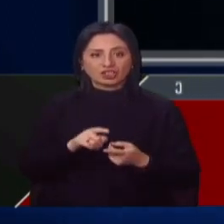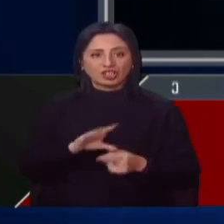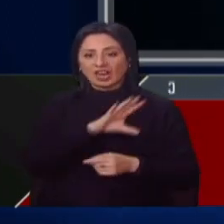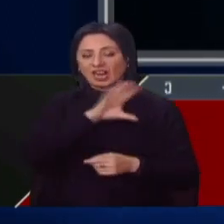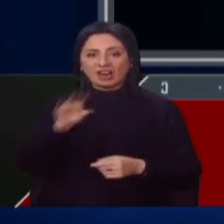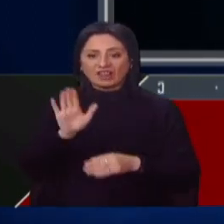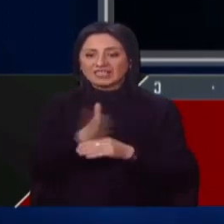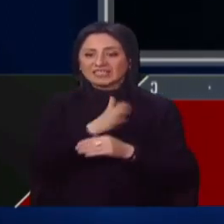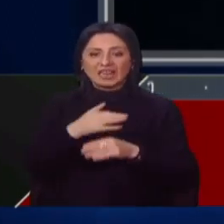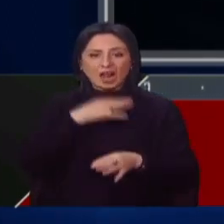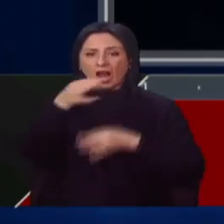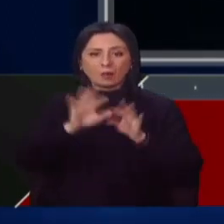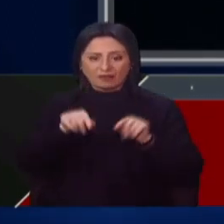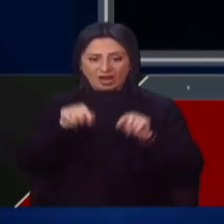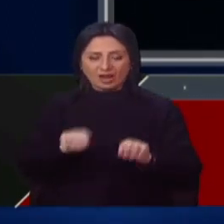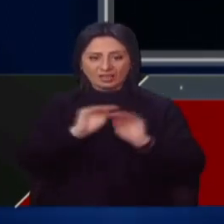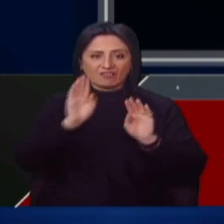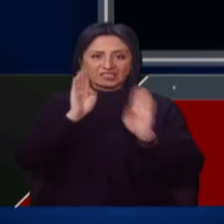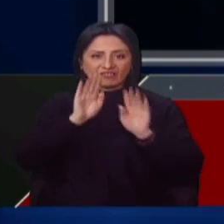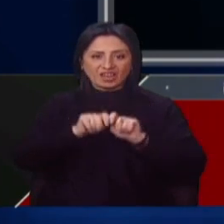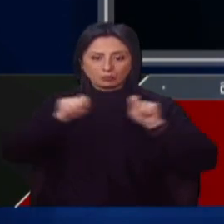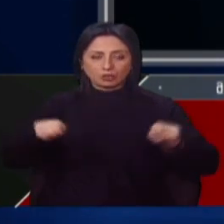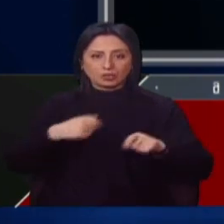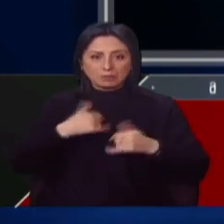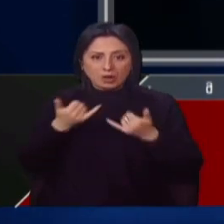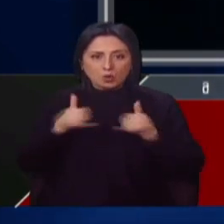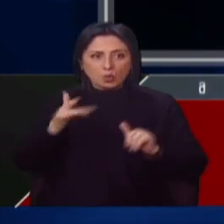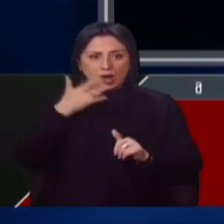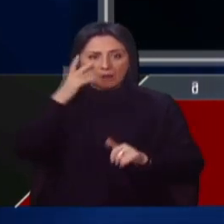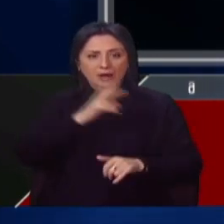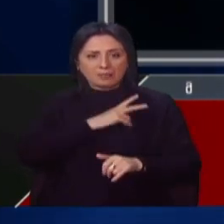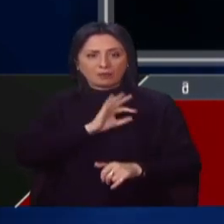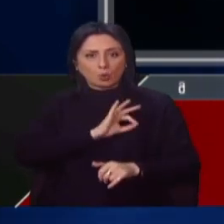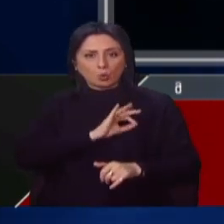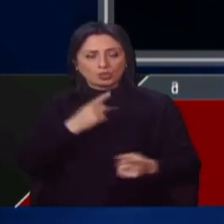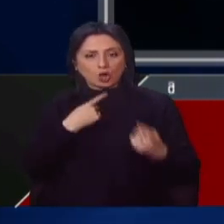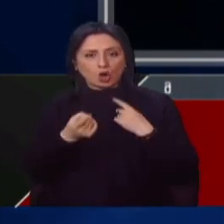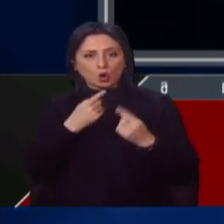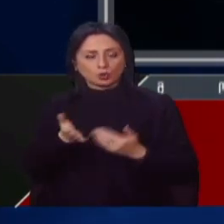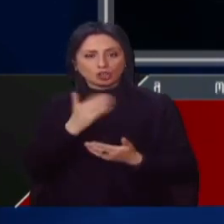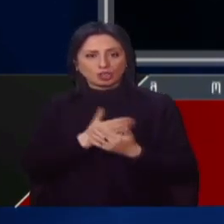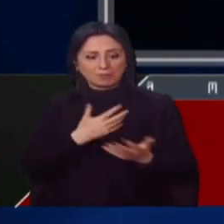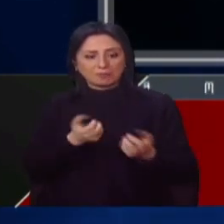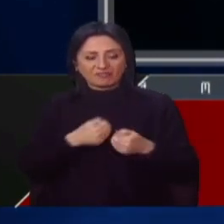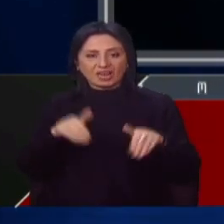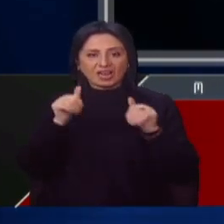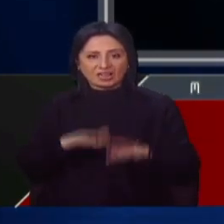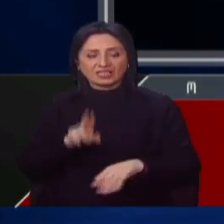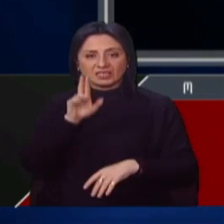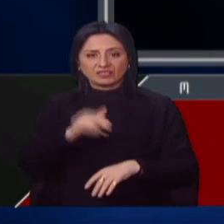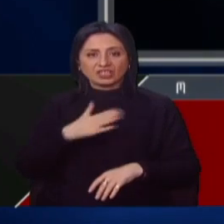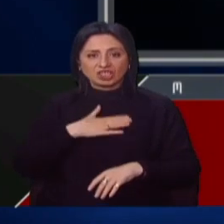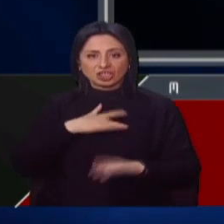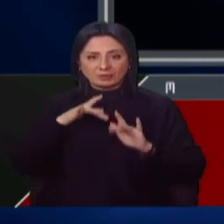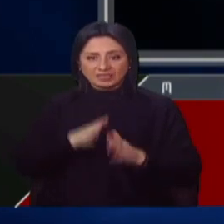Ყველას ცალ-ცალკე რომ არ უპასუხო, აქ დავწერ. Ჩემს გაოგნებულ ამერიკელ და ბრიტანელ იურისტებთან კონსულტაციის შემდეგ მივიღე გადაწყვეტილება და